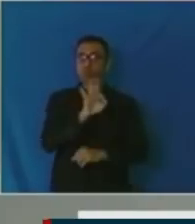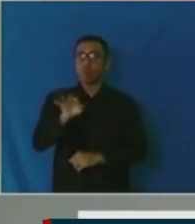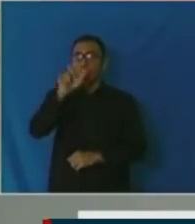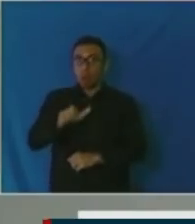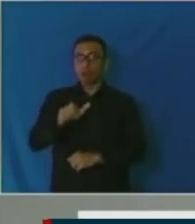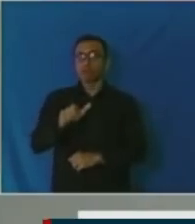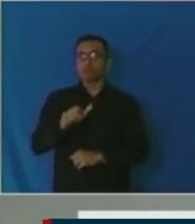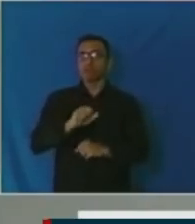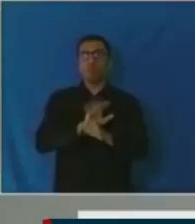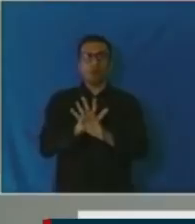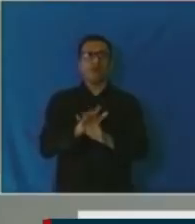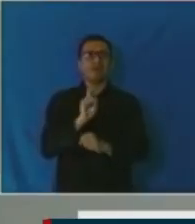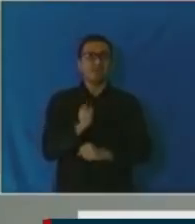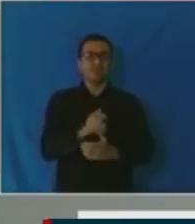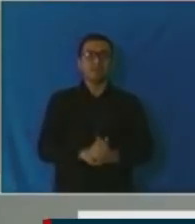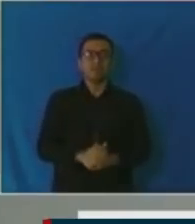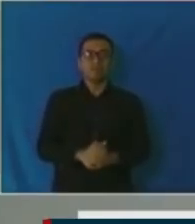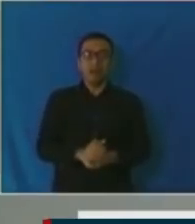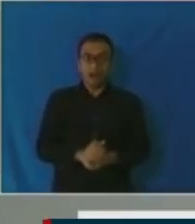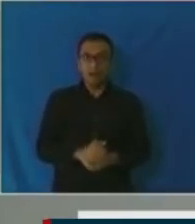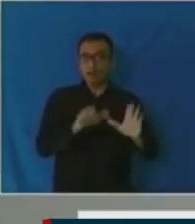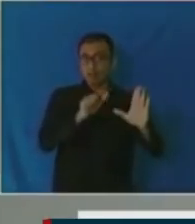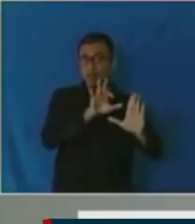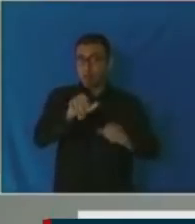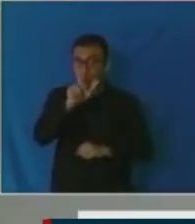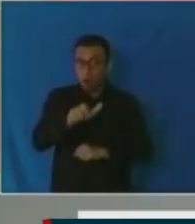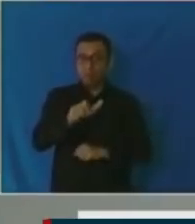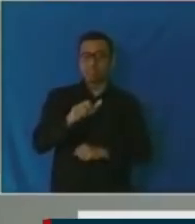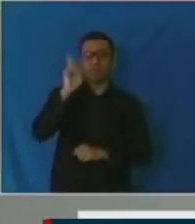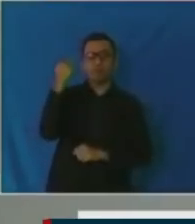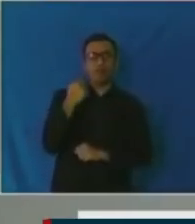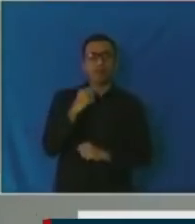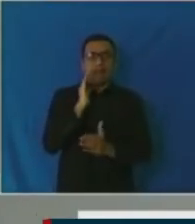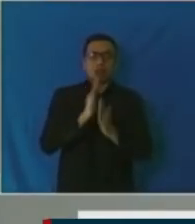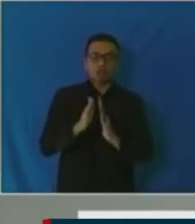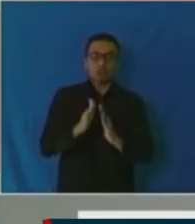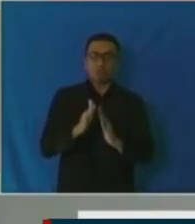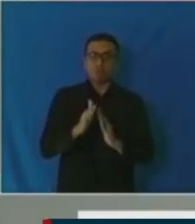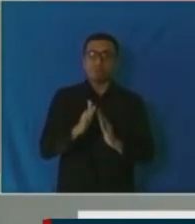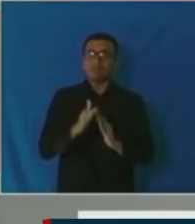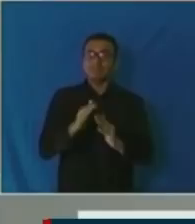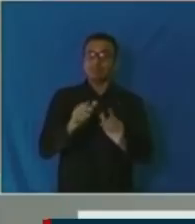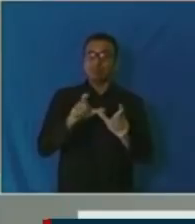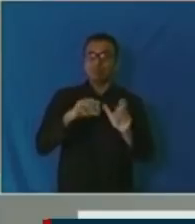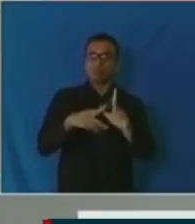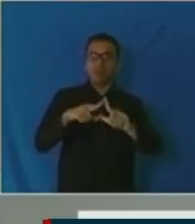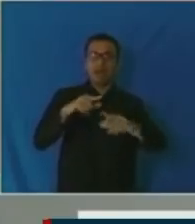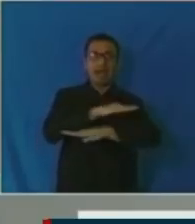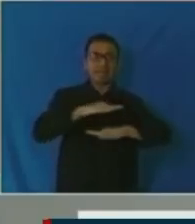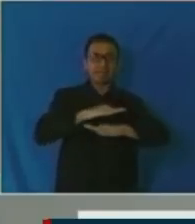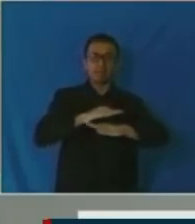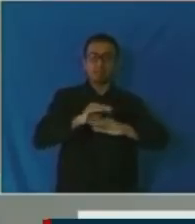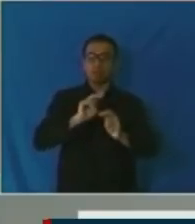untuk mengantisipasi itu pemerintah segera bertindak cepat Hai merubah yang selama ini Wisma Atlet